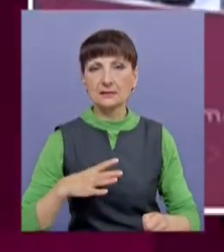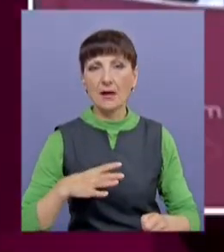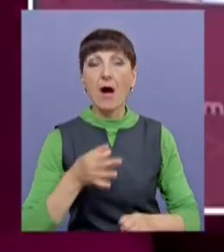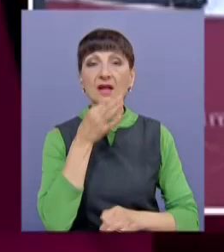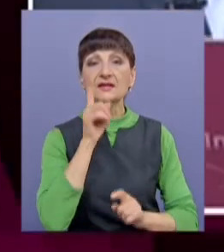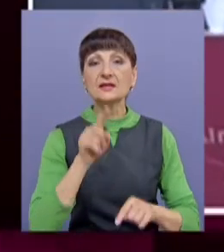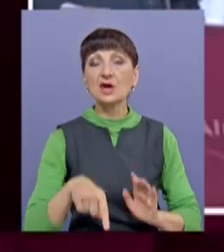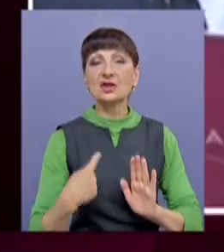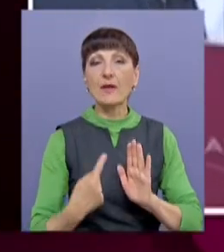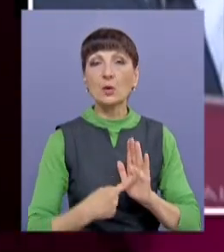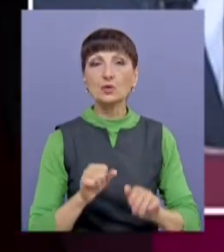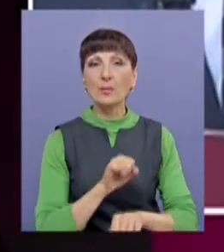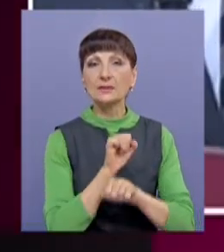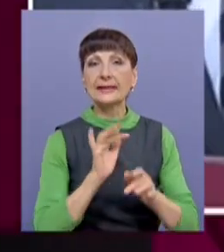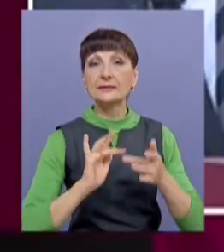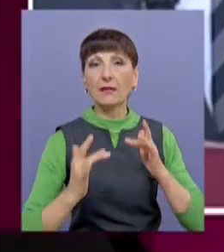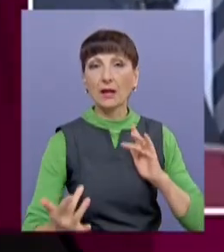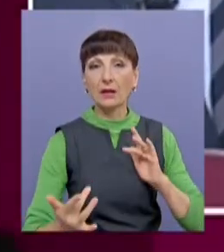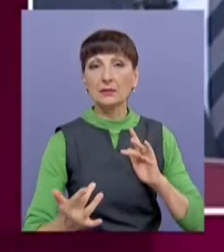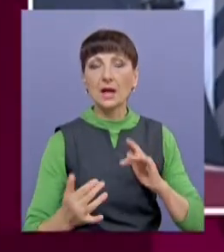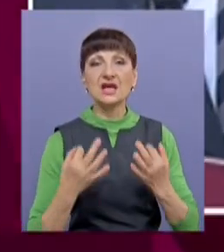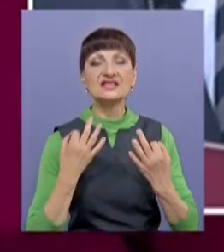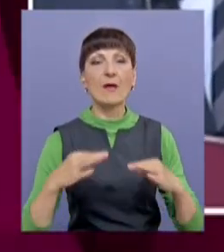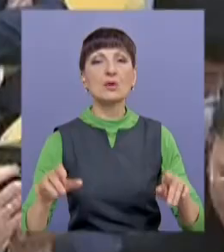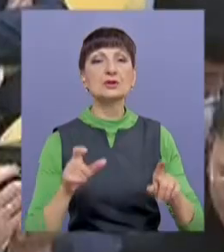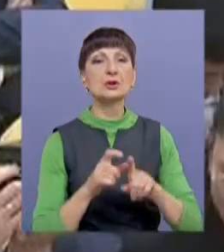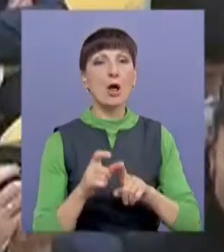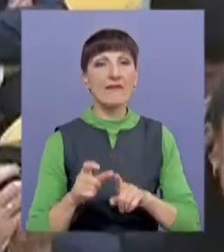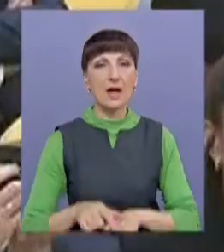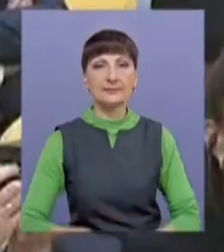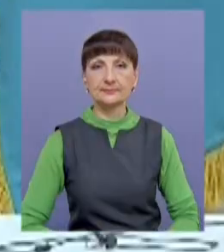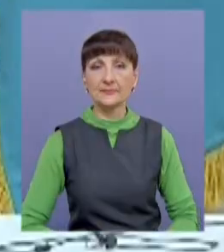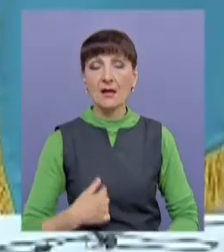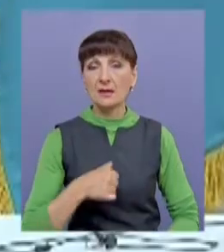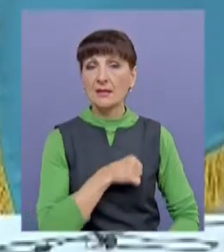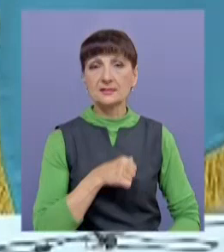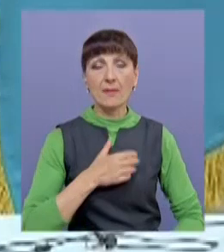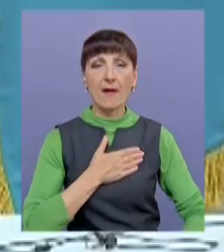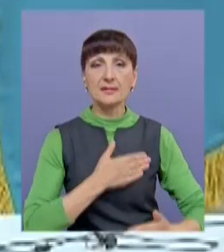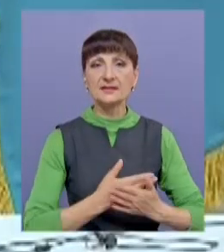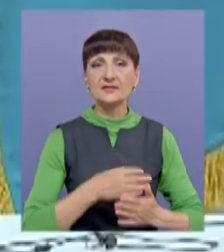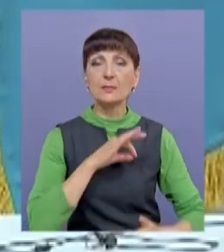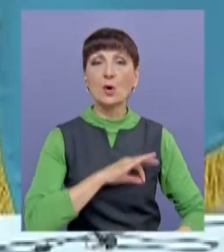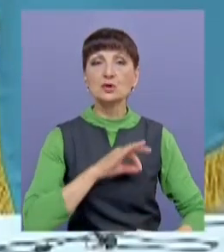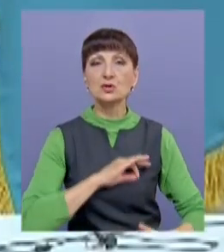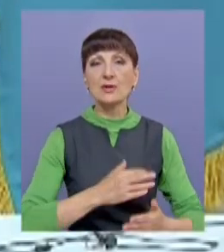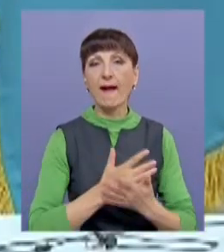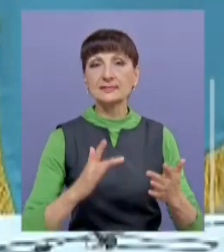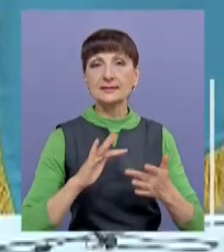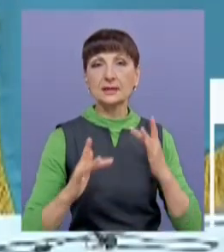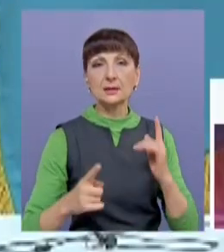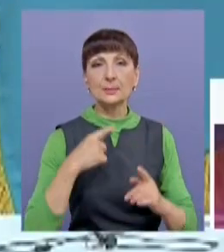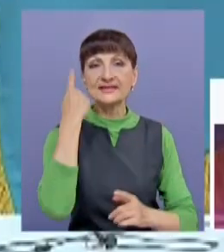Ответил и на вопрос о блокировке интернета и свободе слова. Ну, я сам активный пользователь социальных сетей, персонально, лично